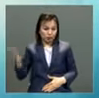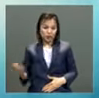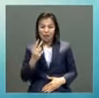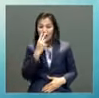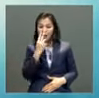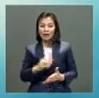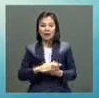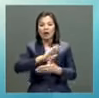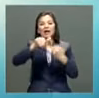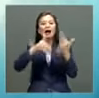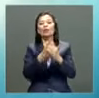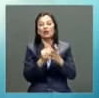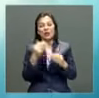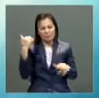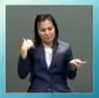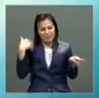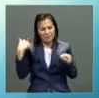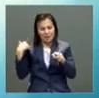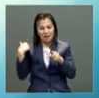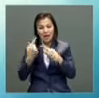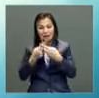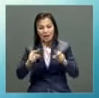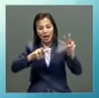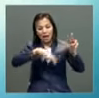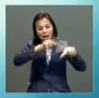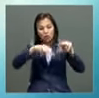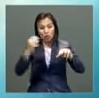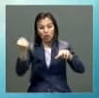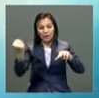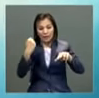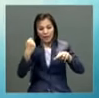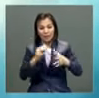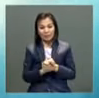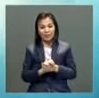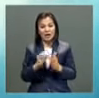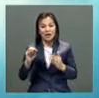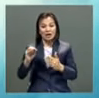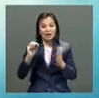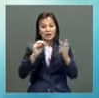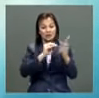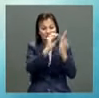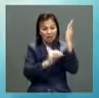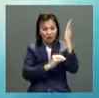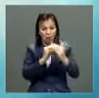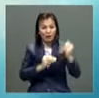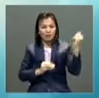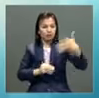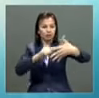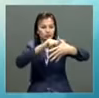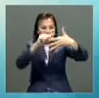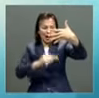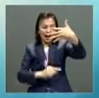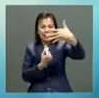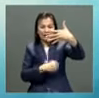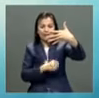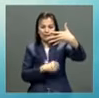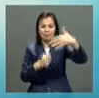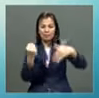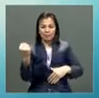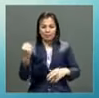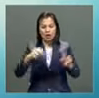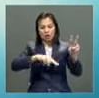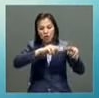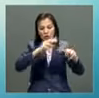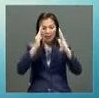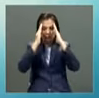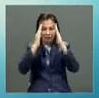งๆมีทั้งหมดล่ะครับแต่ความเข้มข้นของ5หรือ10จังหวัดนี้ทำเต็มที่ก็เลยได้ผู้